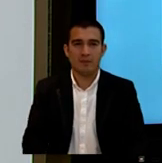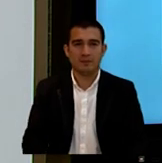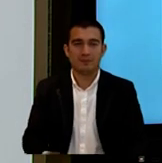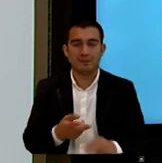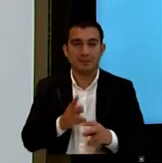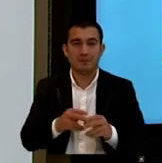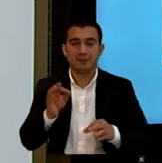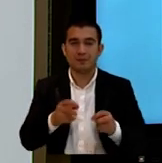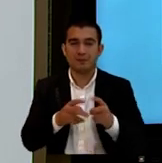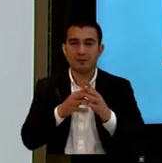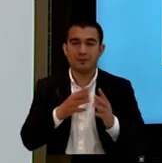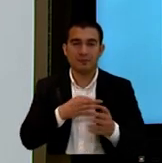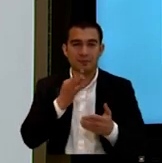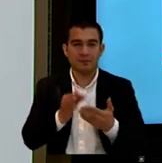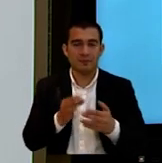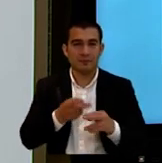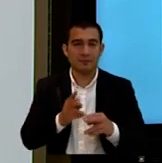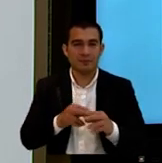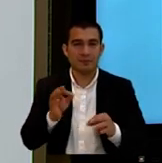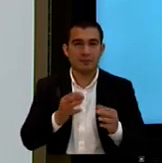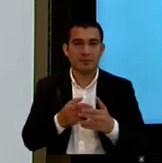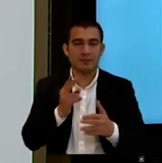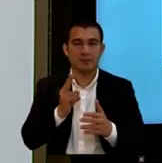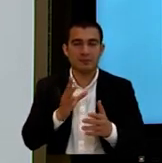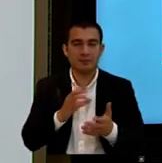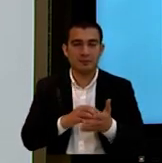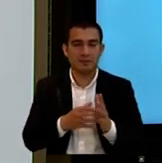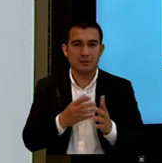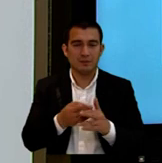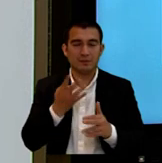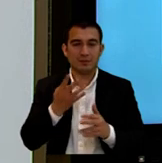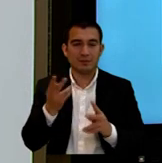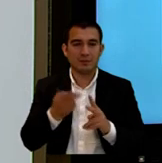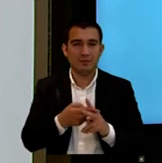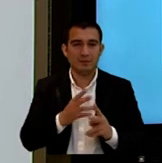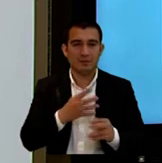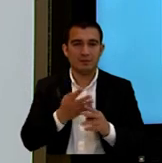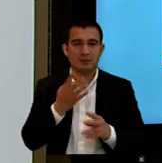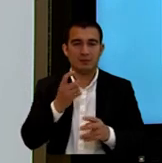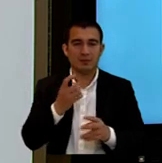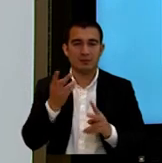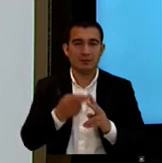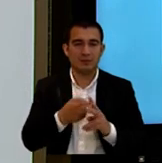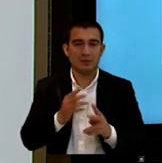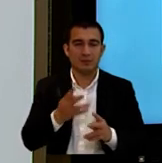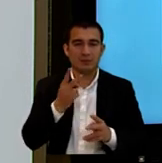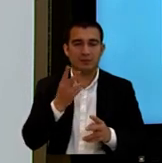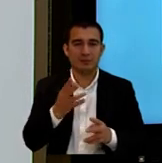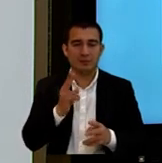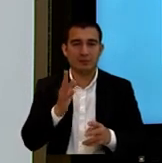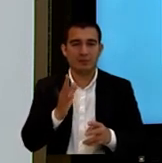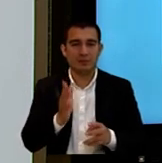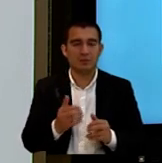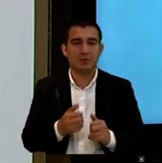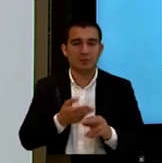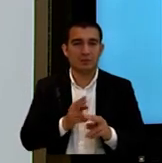Proyeksiyadan hosil bo'lgan uchburchakning yuzini topish uchun kvadratni 4 ga bo'lishimiz kifoya. 100 ni 4 ga bo'lsak 25 metr kvadrat chiqadi.